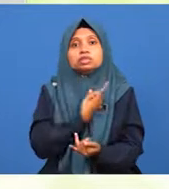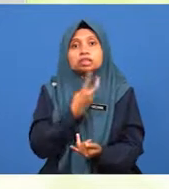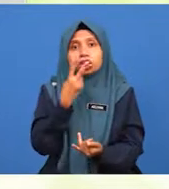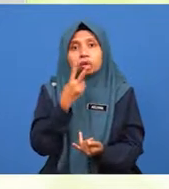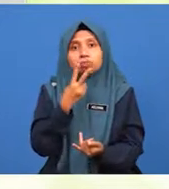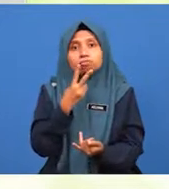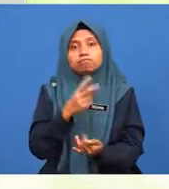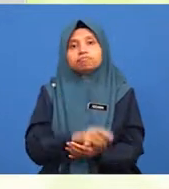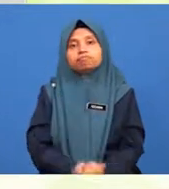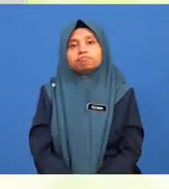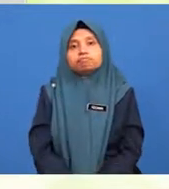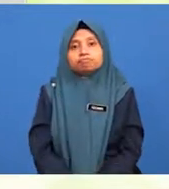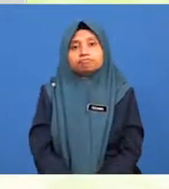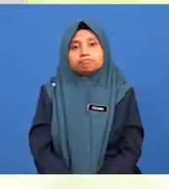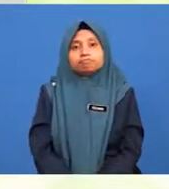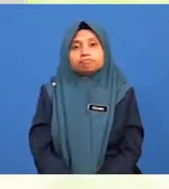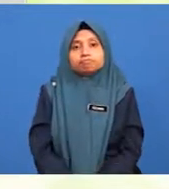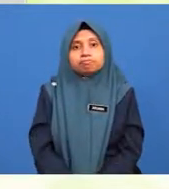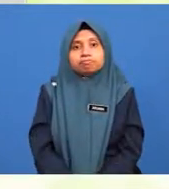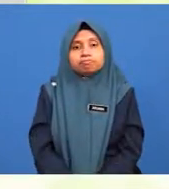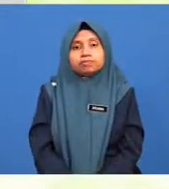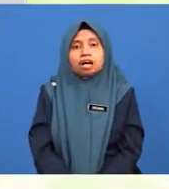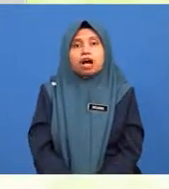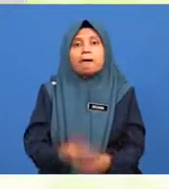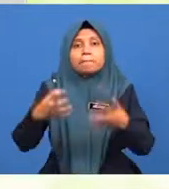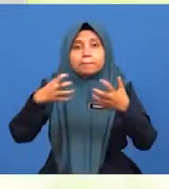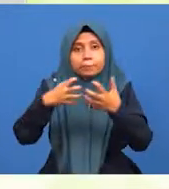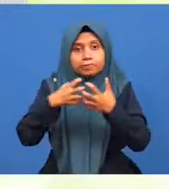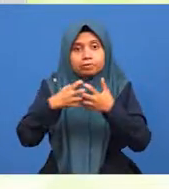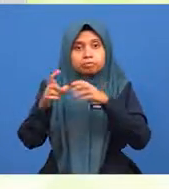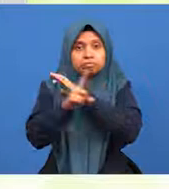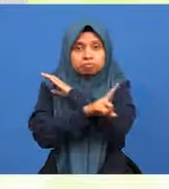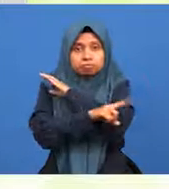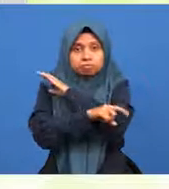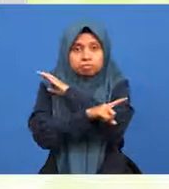Penjodoh bilangan ekor digunakan untuk semua jenis haiwan.